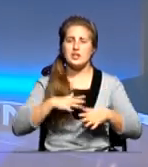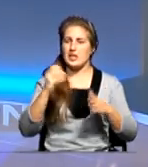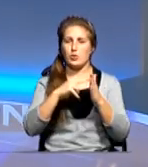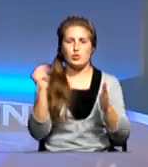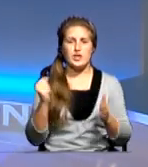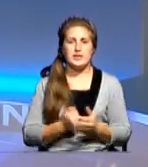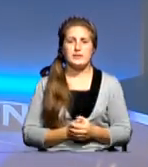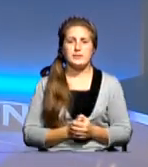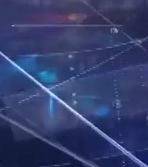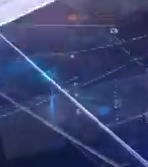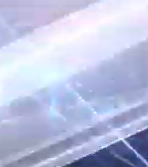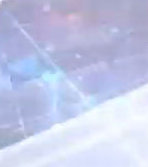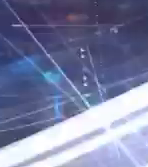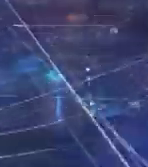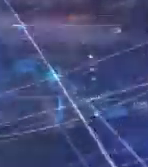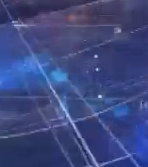переключайтесь